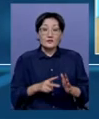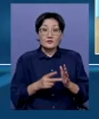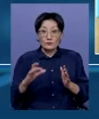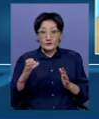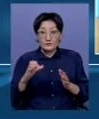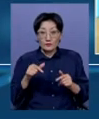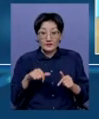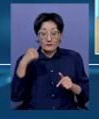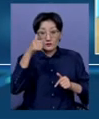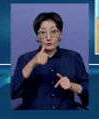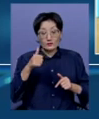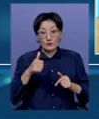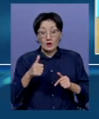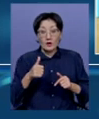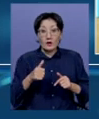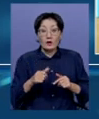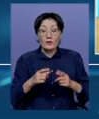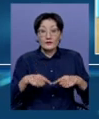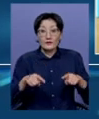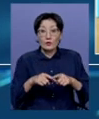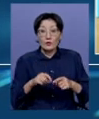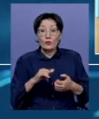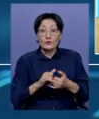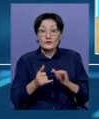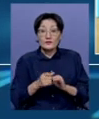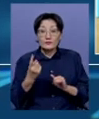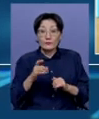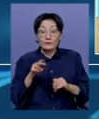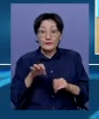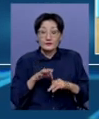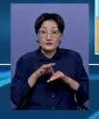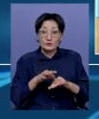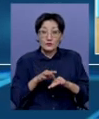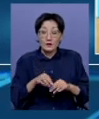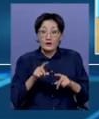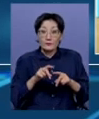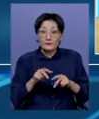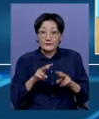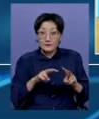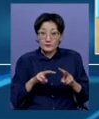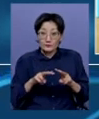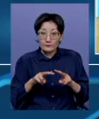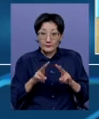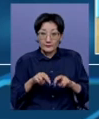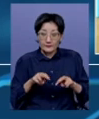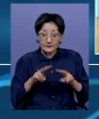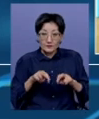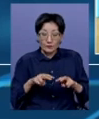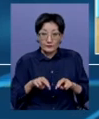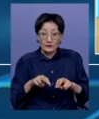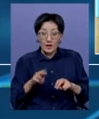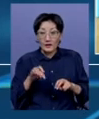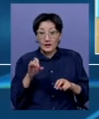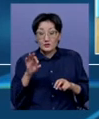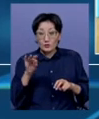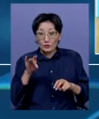сентября текущего года на станции Ускимин-1 при проведении оперативно-профилактических мероприятий «Транзит» и